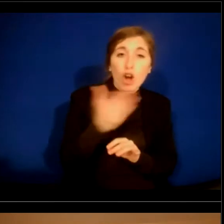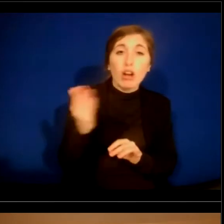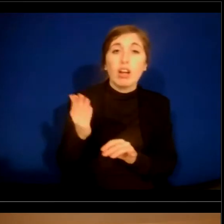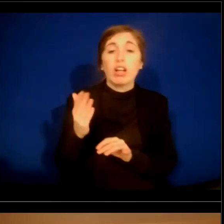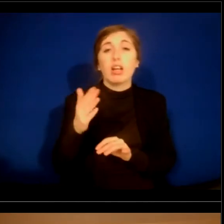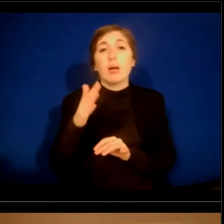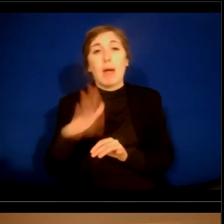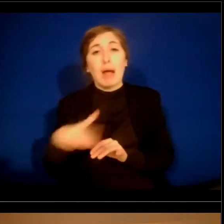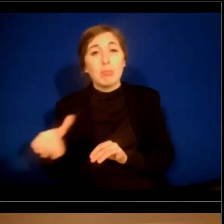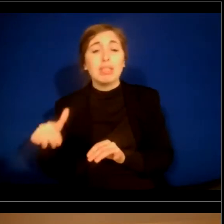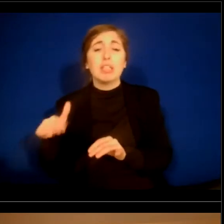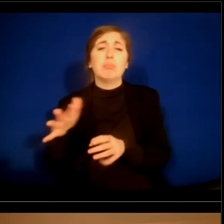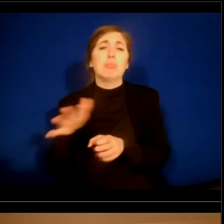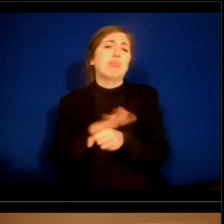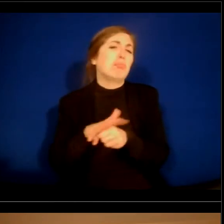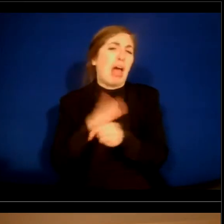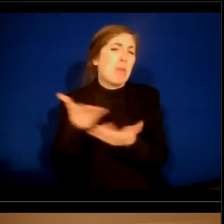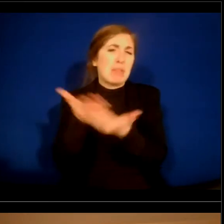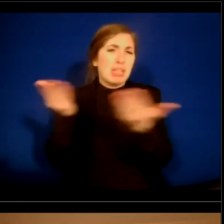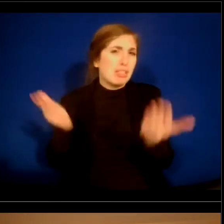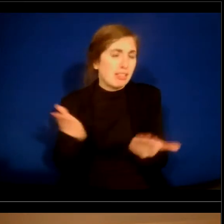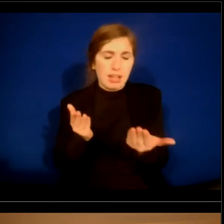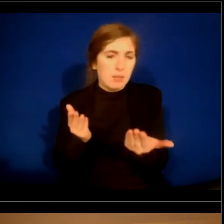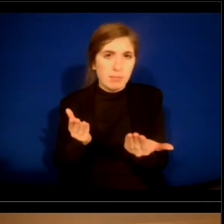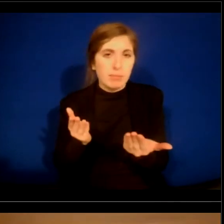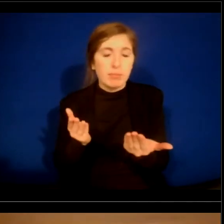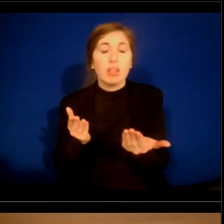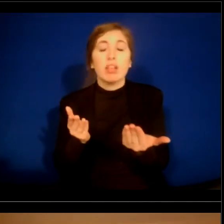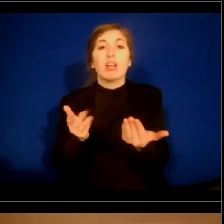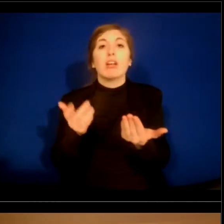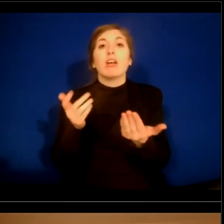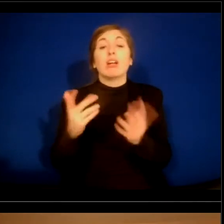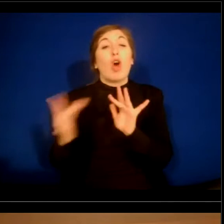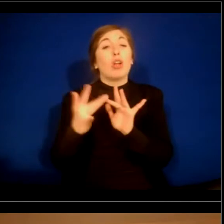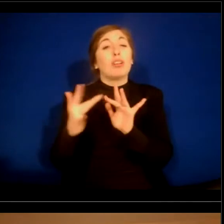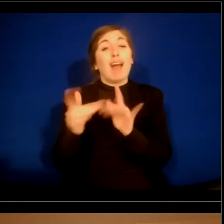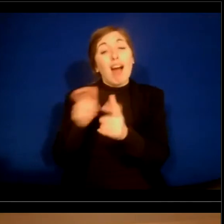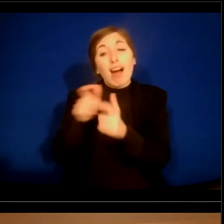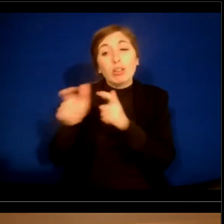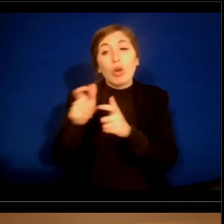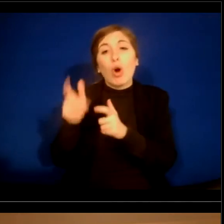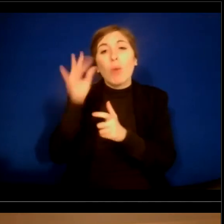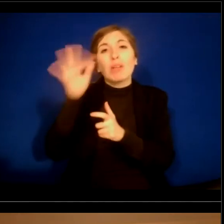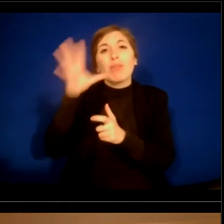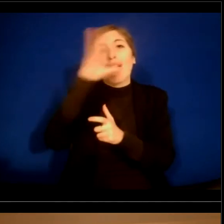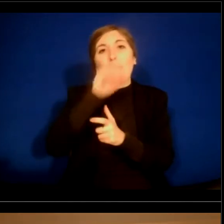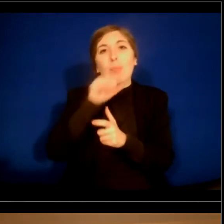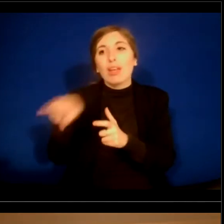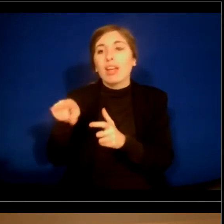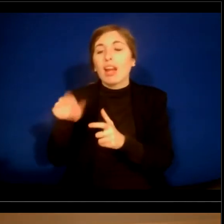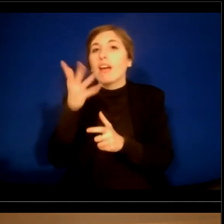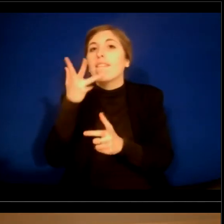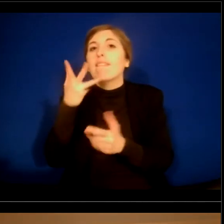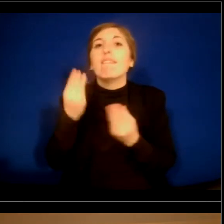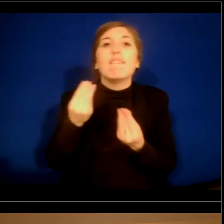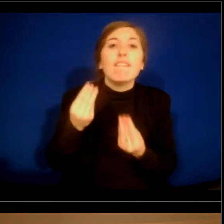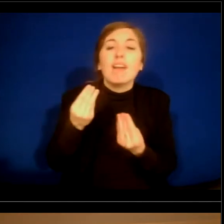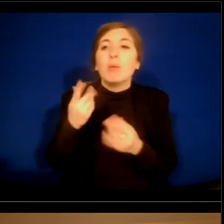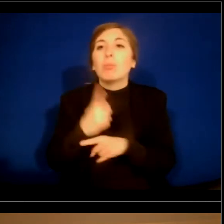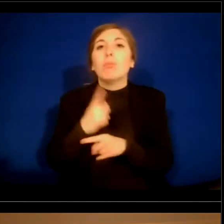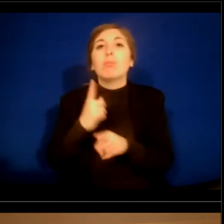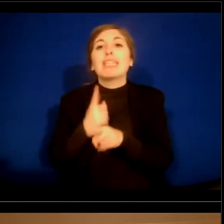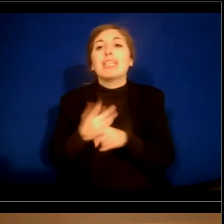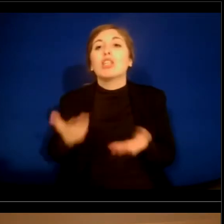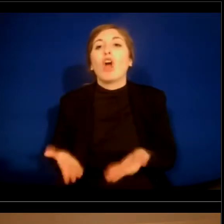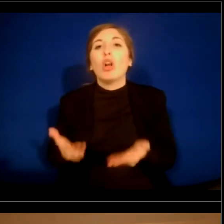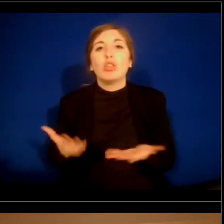famiglie in generale, per capire quali sono le intenzioni, ma soprattutto quali sono i bisogni immediati. Quindi, come diceva Damiano